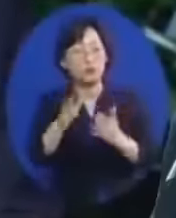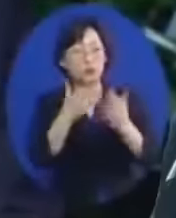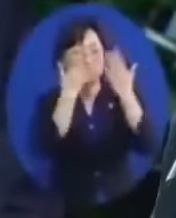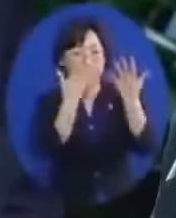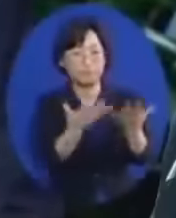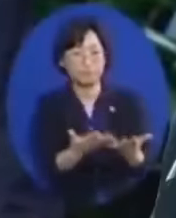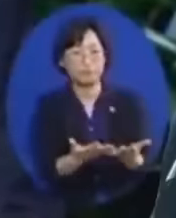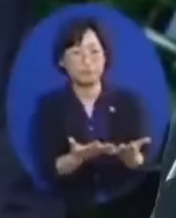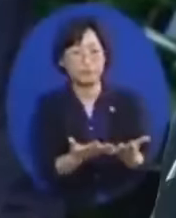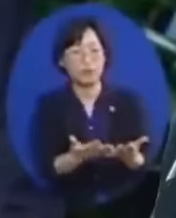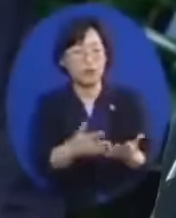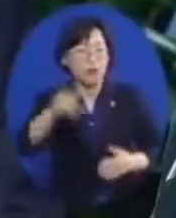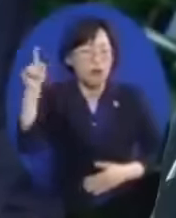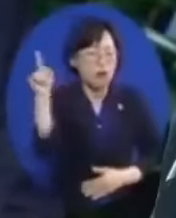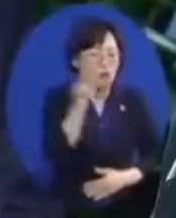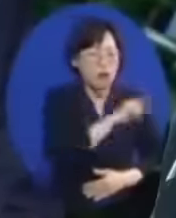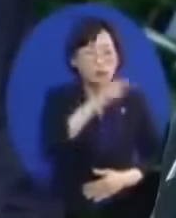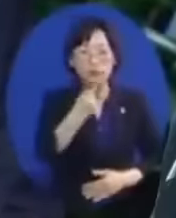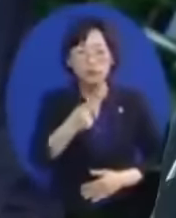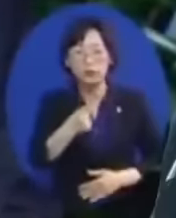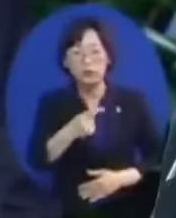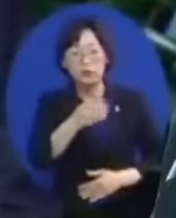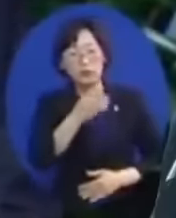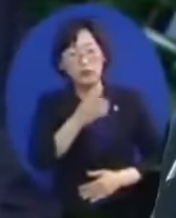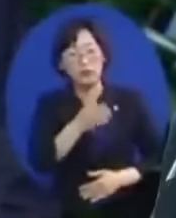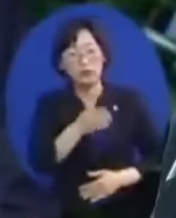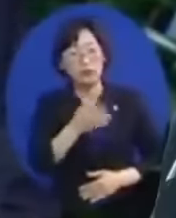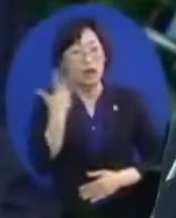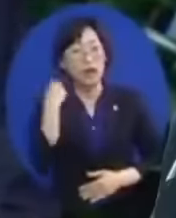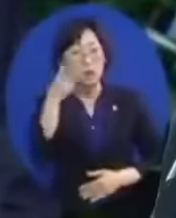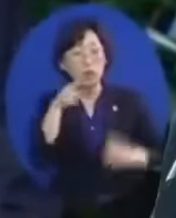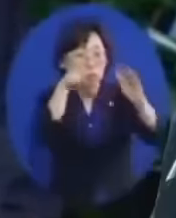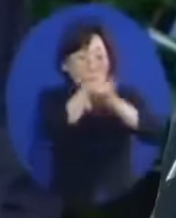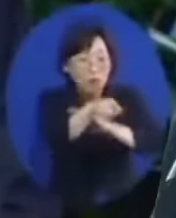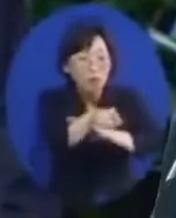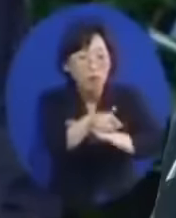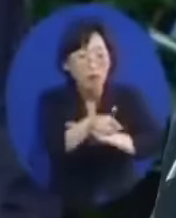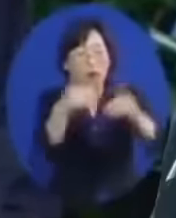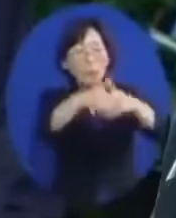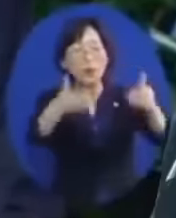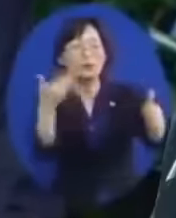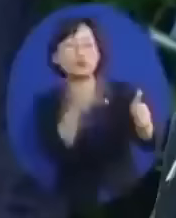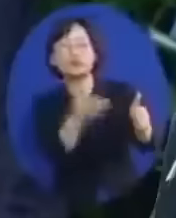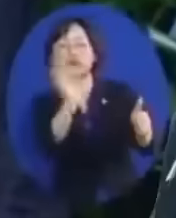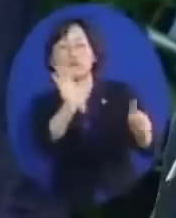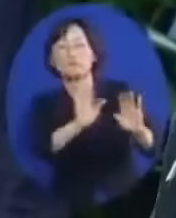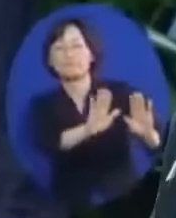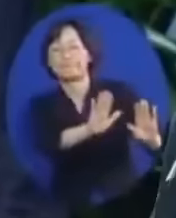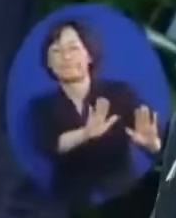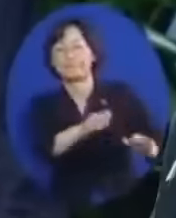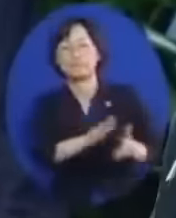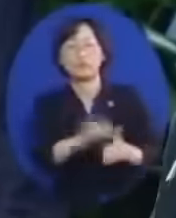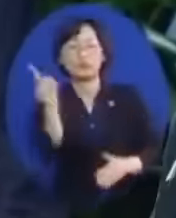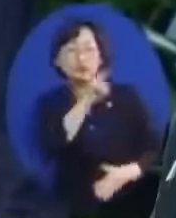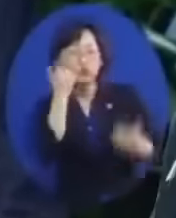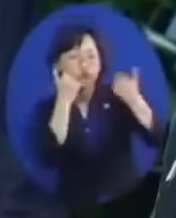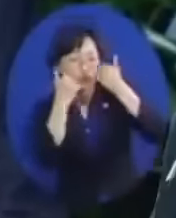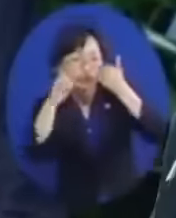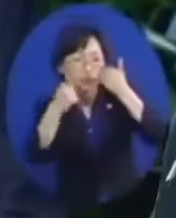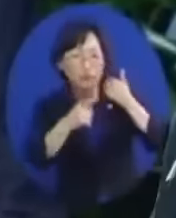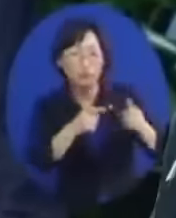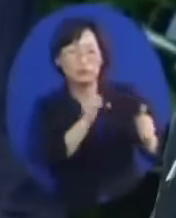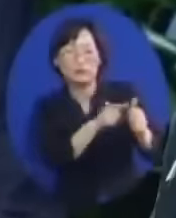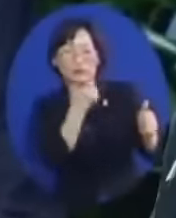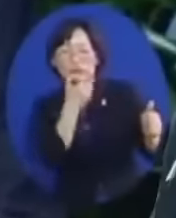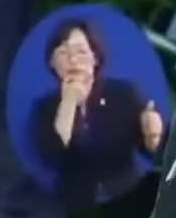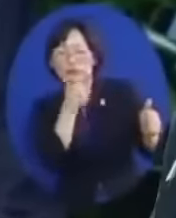나왔는데 아무도 재워주는 사람이 없어요. 아무 여관에 가도 방을 내주지 않고 어느 누구도 장발장을 다